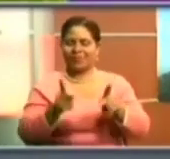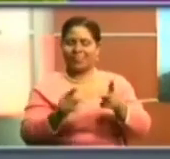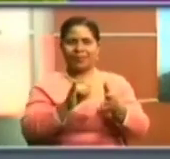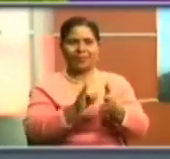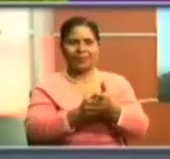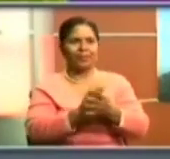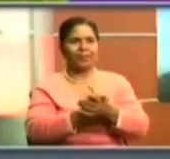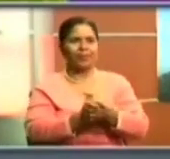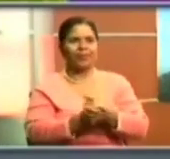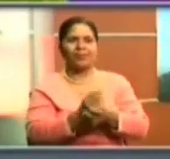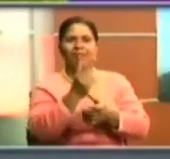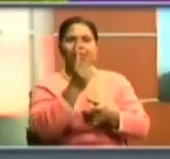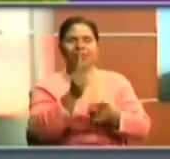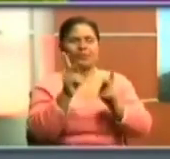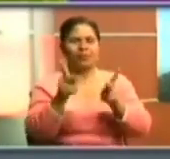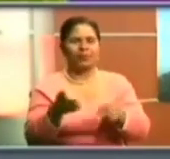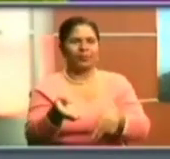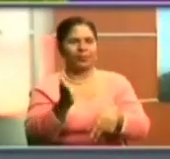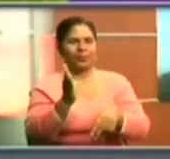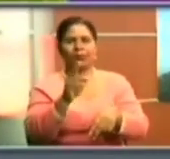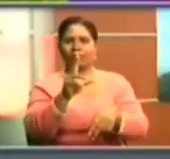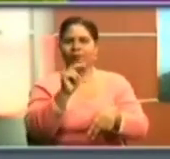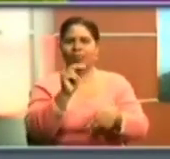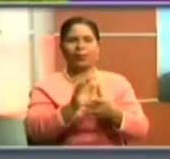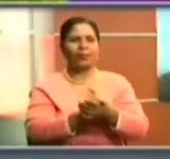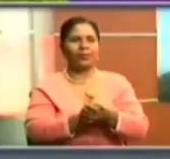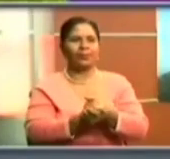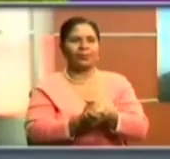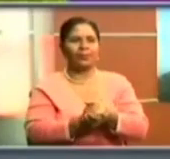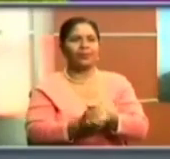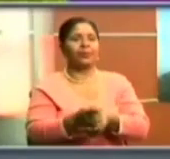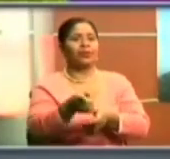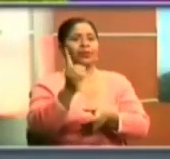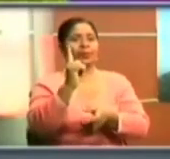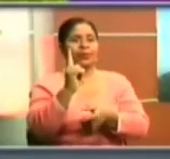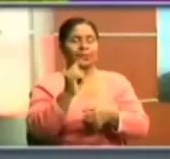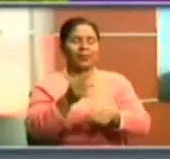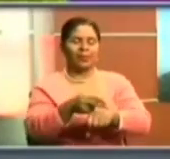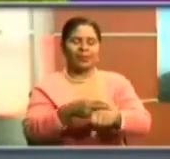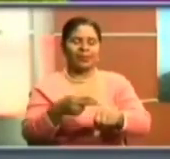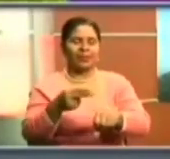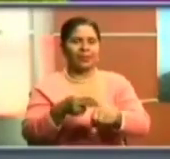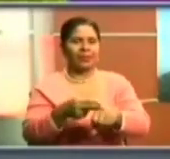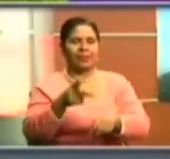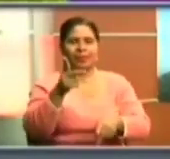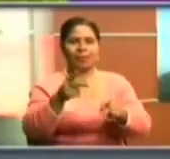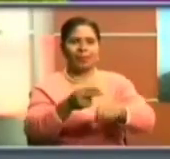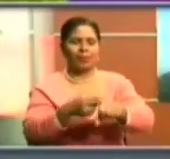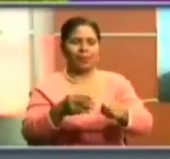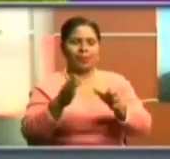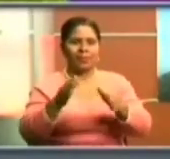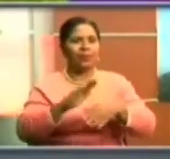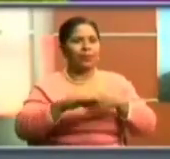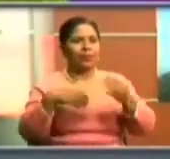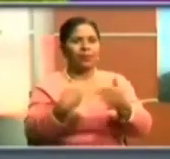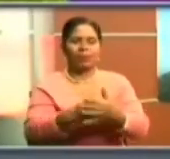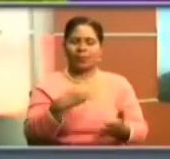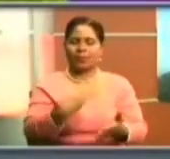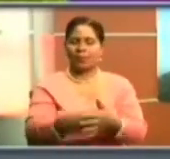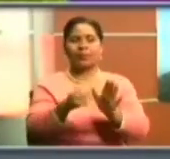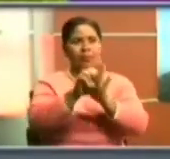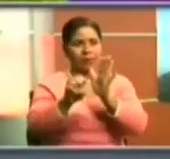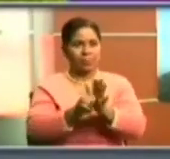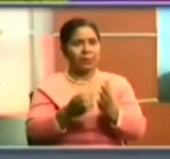autobus, pas deux autobus. Un seul autobus qui est en Haïti. Peuple haïtien. Haïti, tout comme l'État,